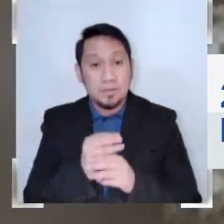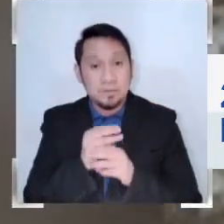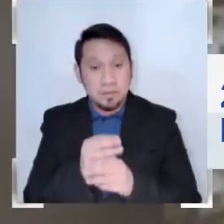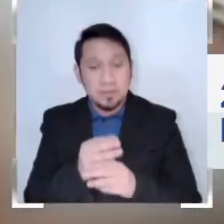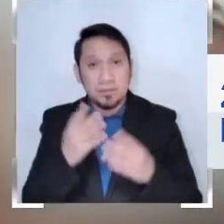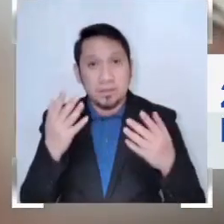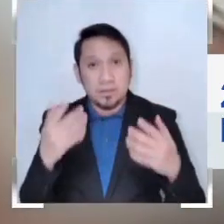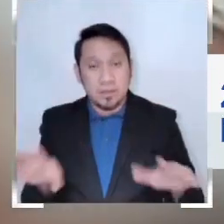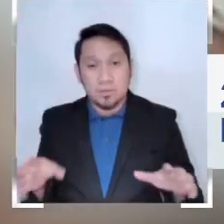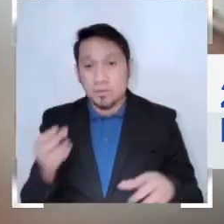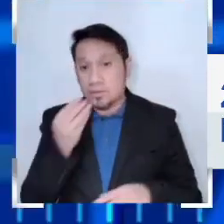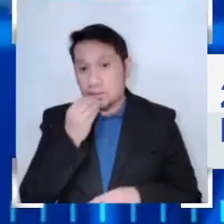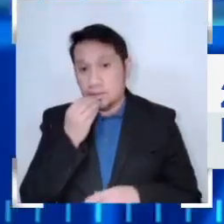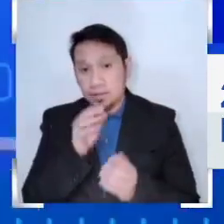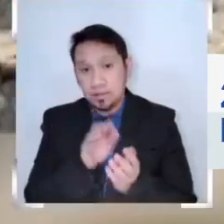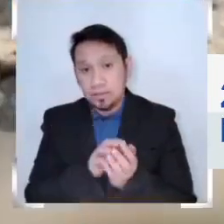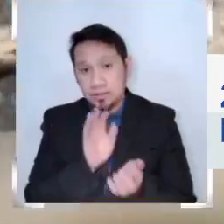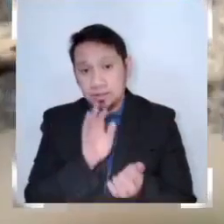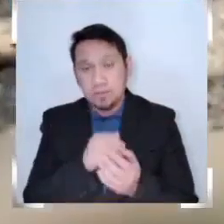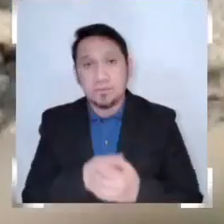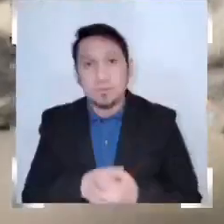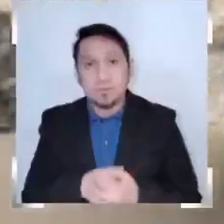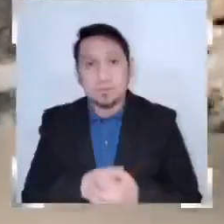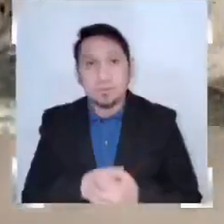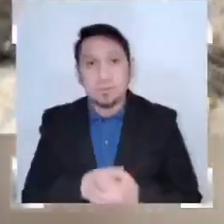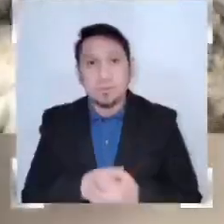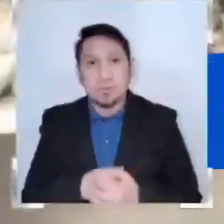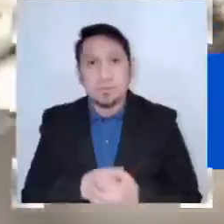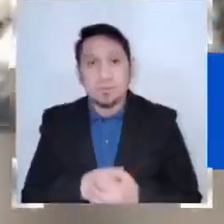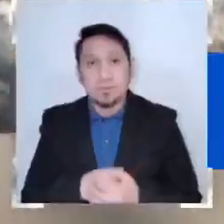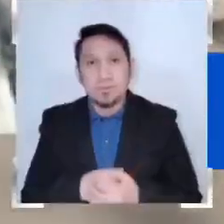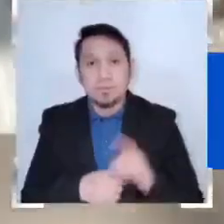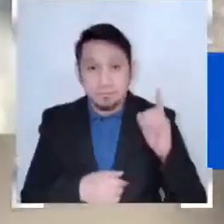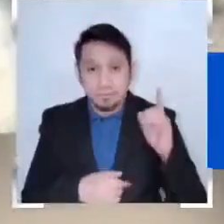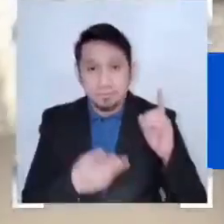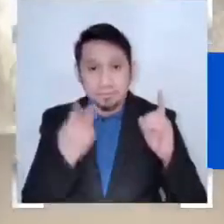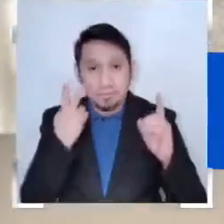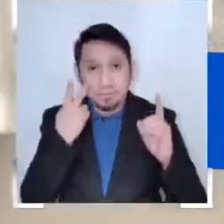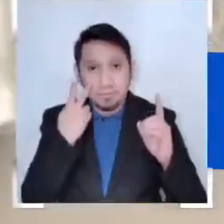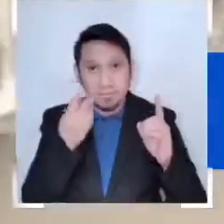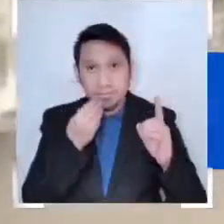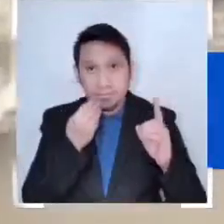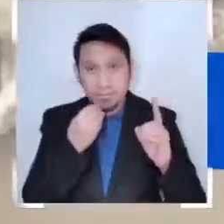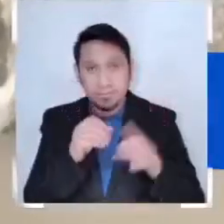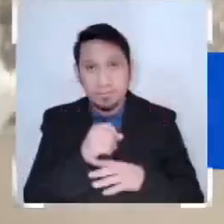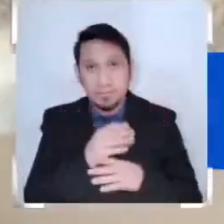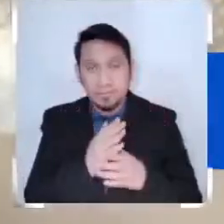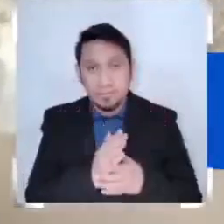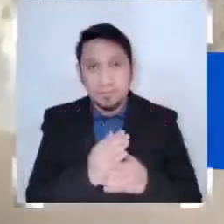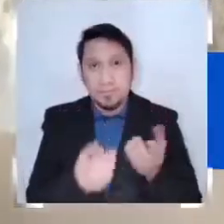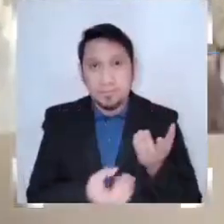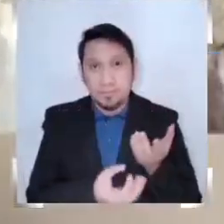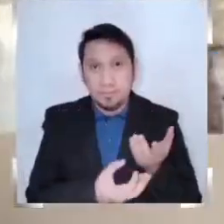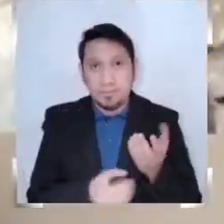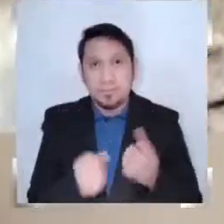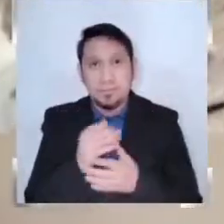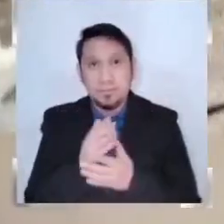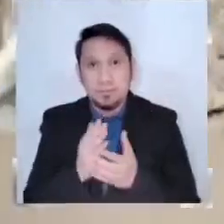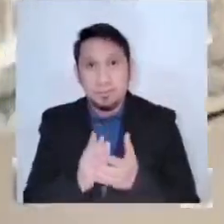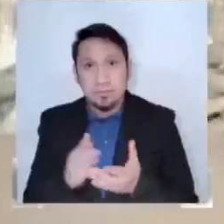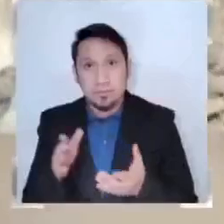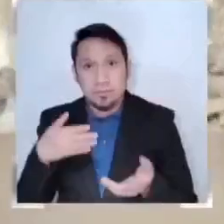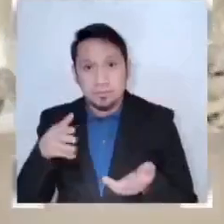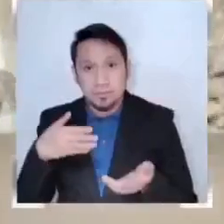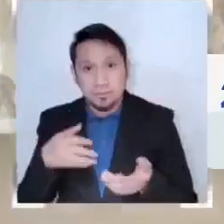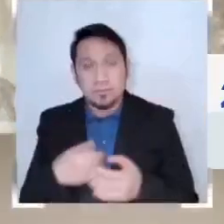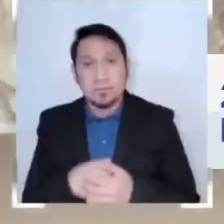makakain ng tipay o capies shells. Ito po yung kinain nila, yung iba nilaga, yung iba ano lang, inihaw lang,